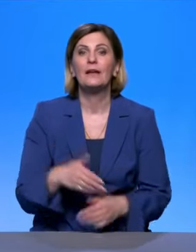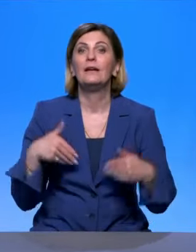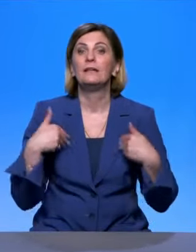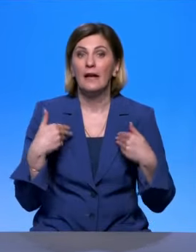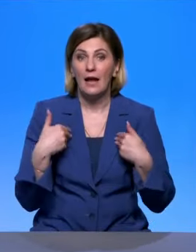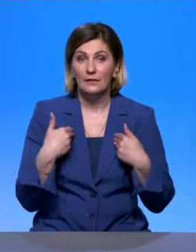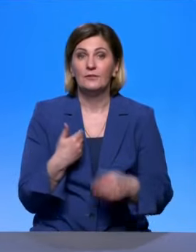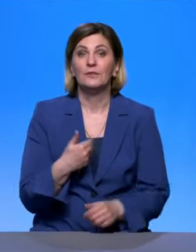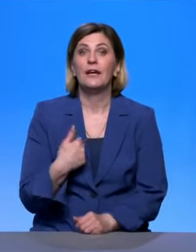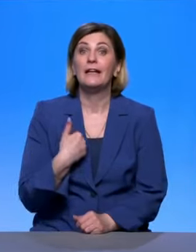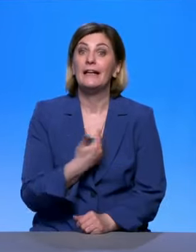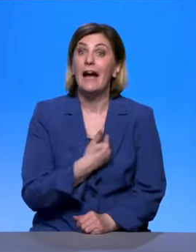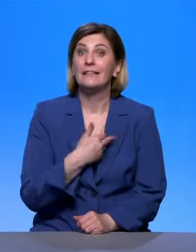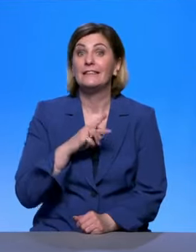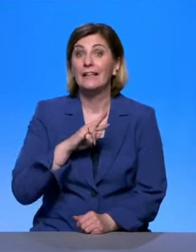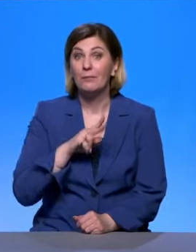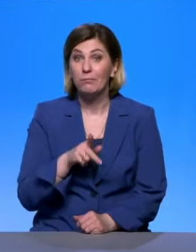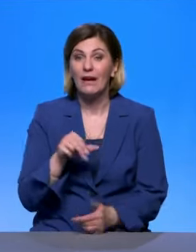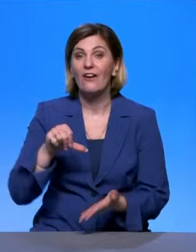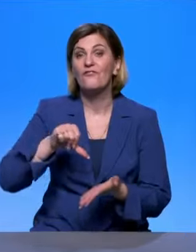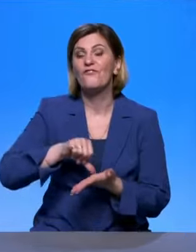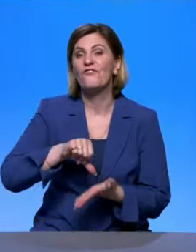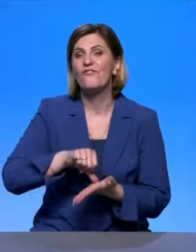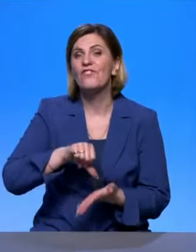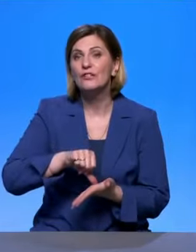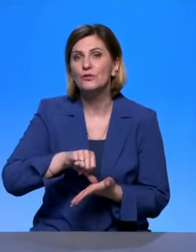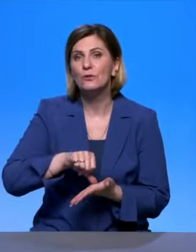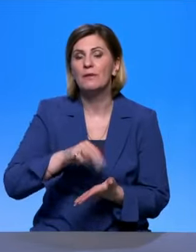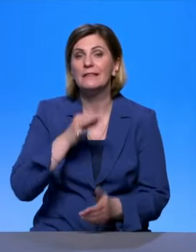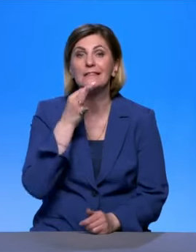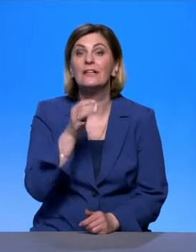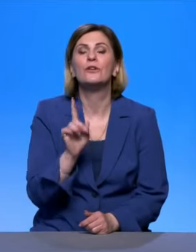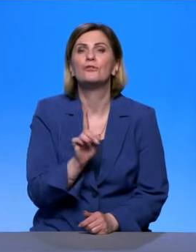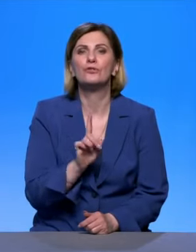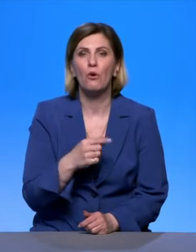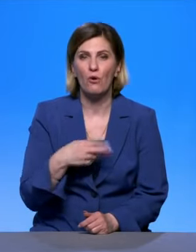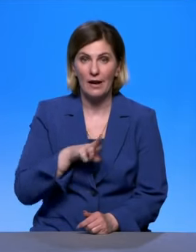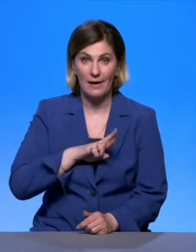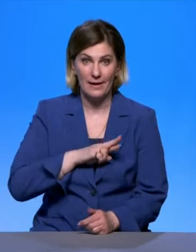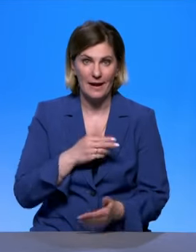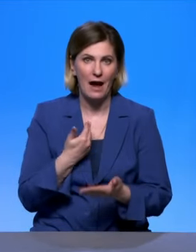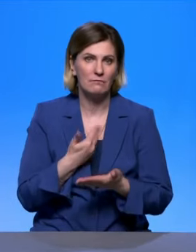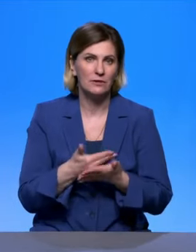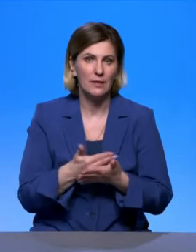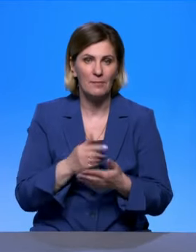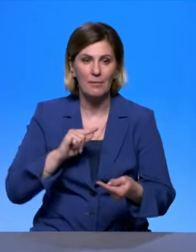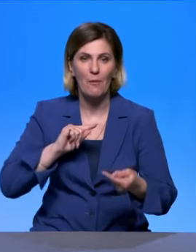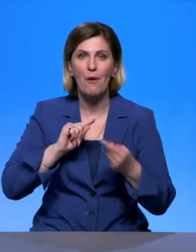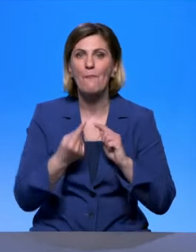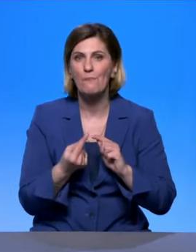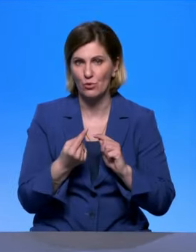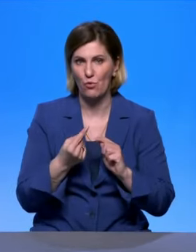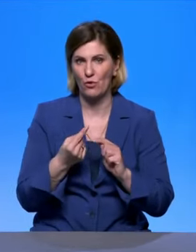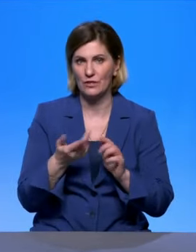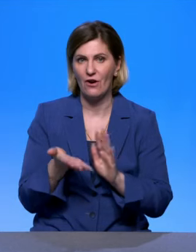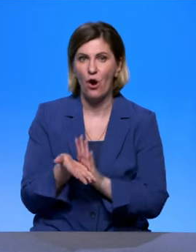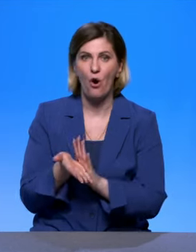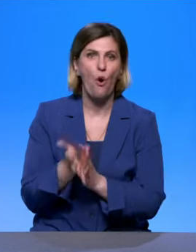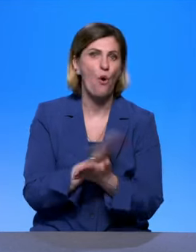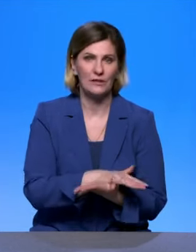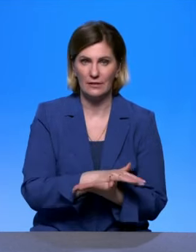Здравствуйте. Я бы хотела выступить, вот знаете, сказать, что я, например, против отмены вот этого ЕГЭ. Да. Потому